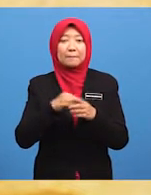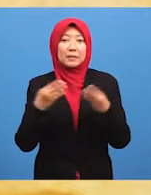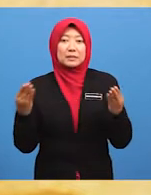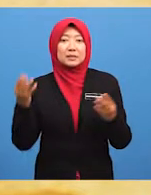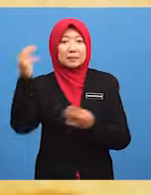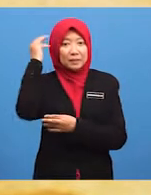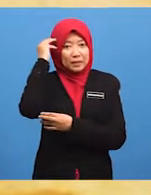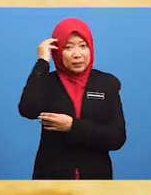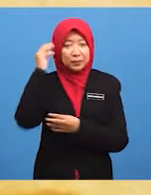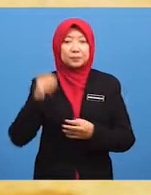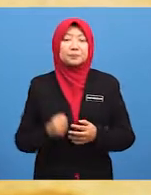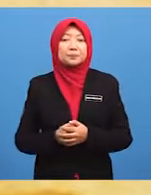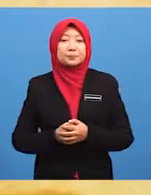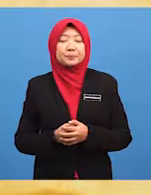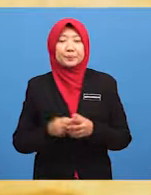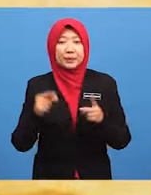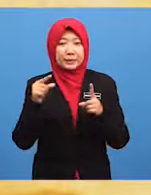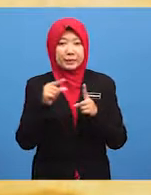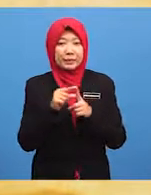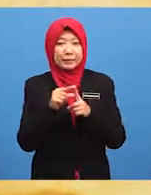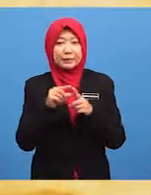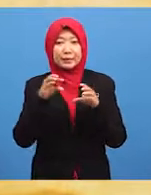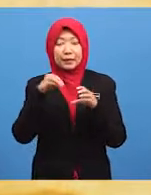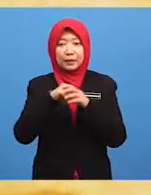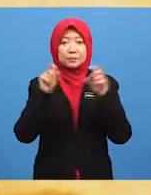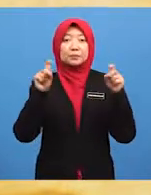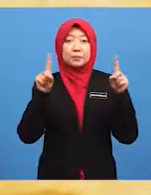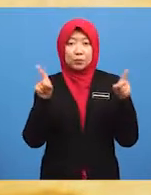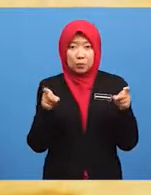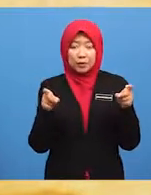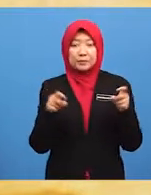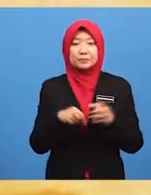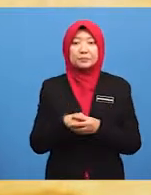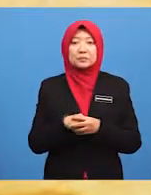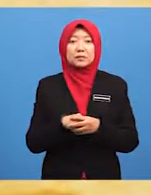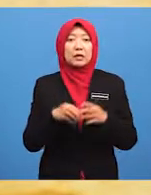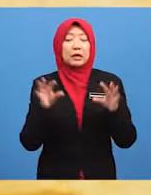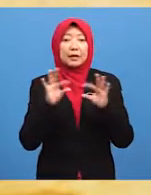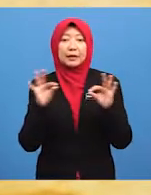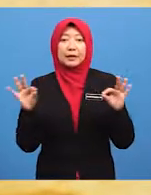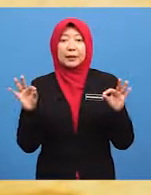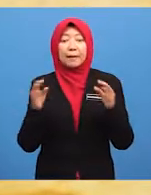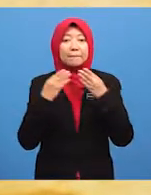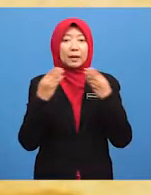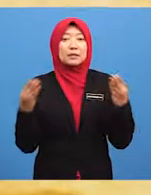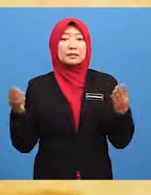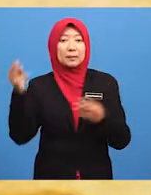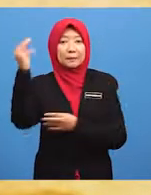di paparan. Perkataan dalam kurungan merupakan perkataan atau ayat dalam bahasa